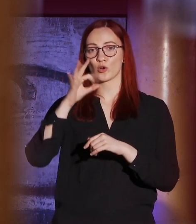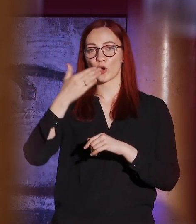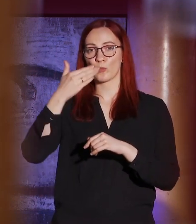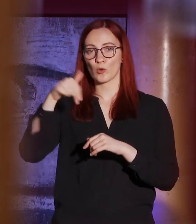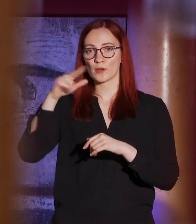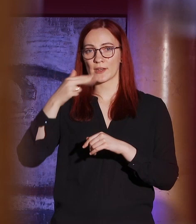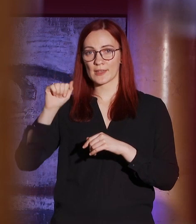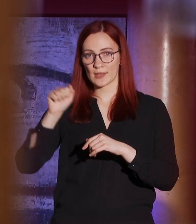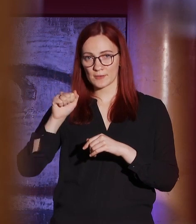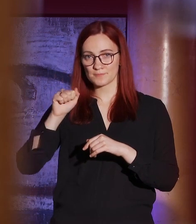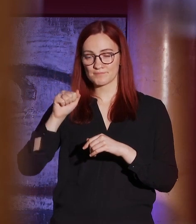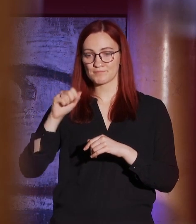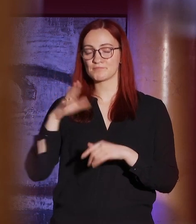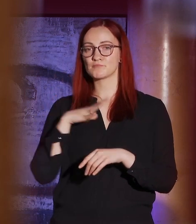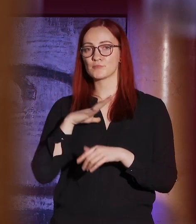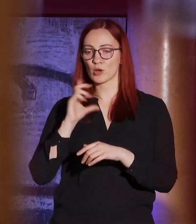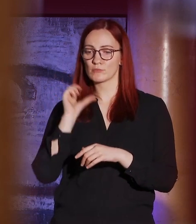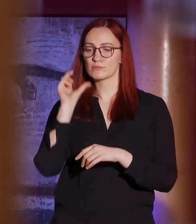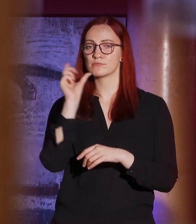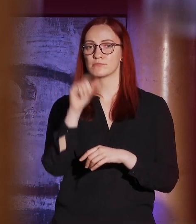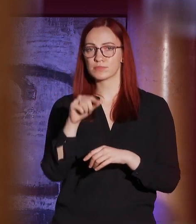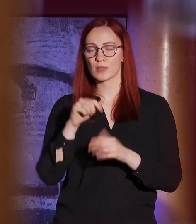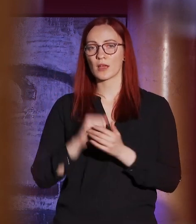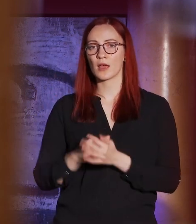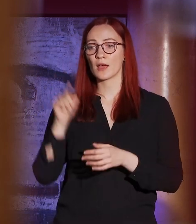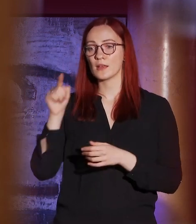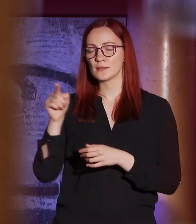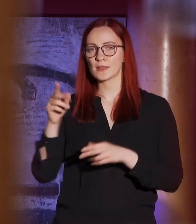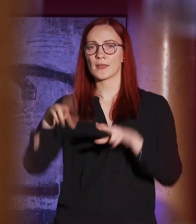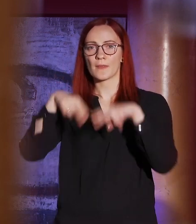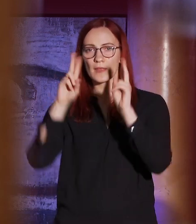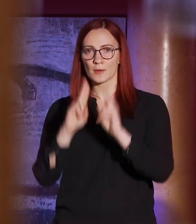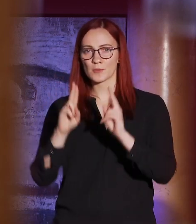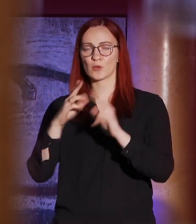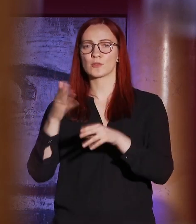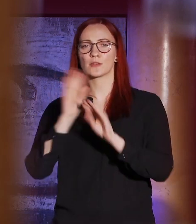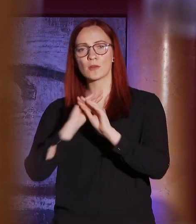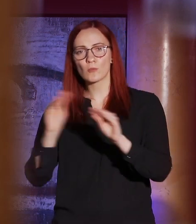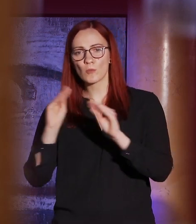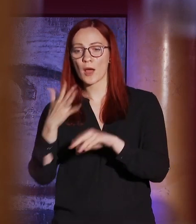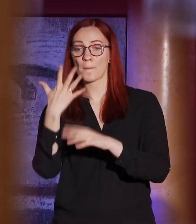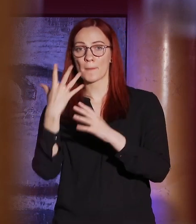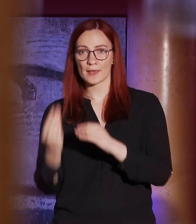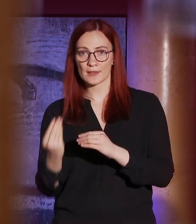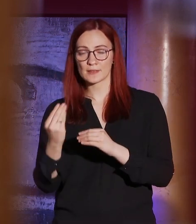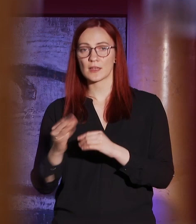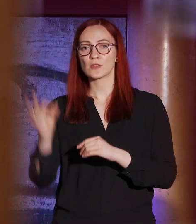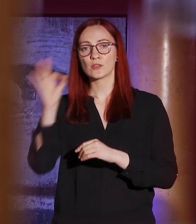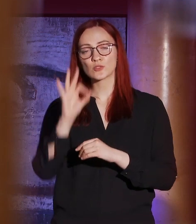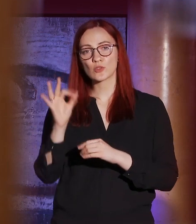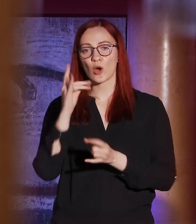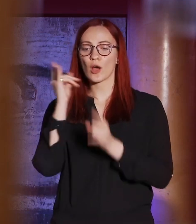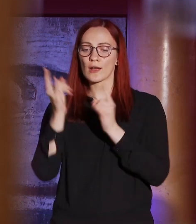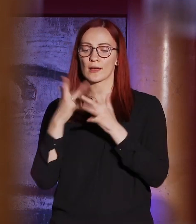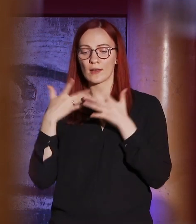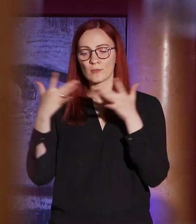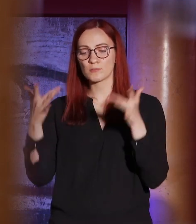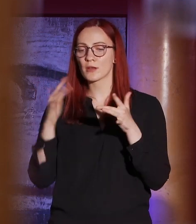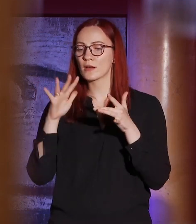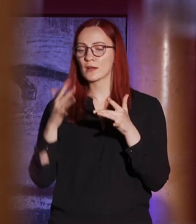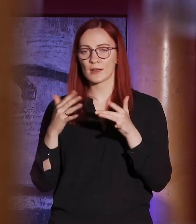ir ten vyko tarptautiniai mokymai 5 dienų, būtent garsinio vaizdavimo teatre tema.